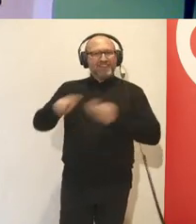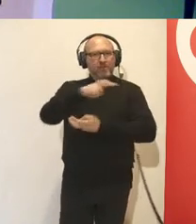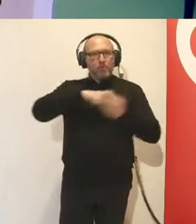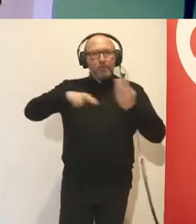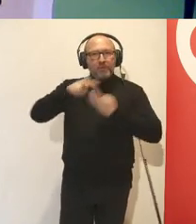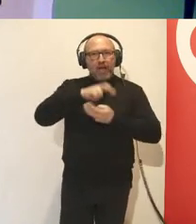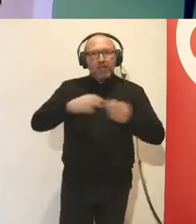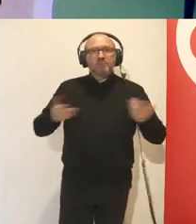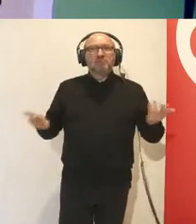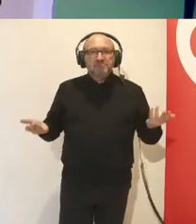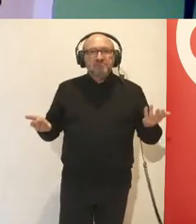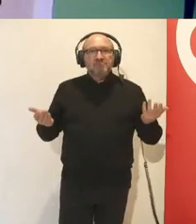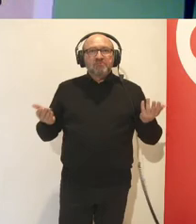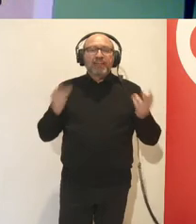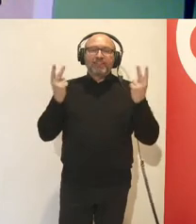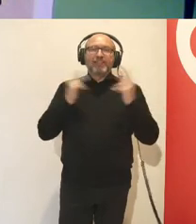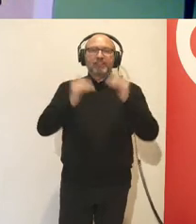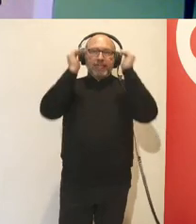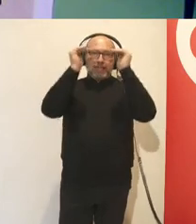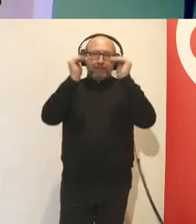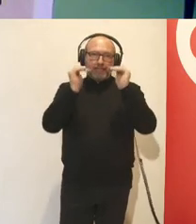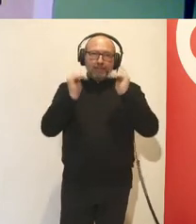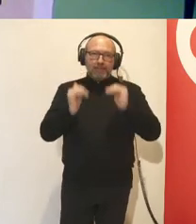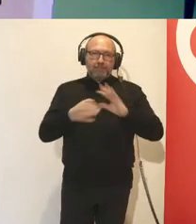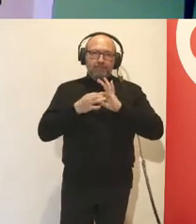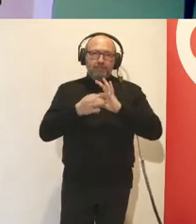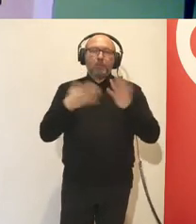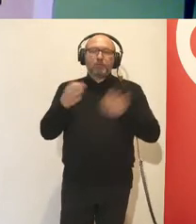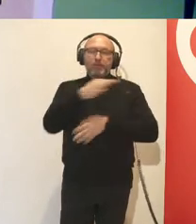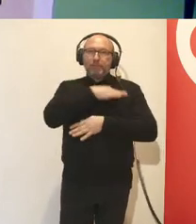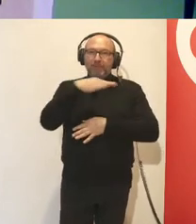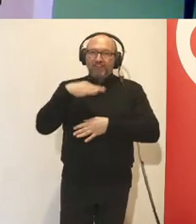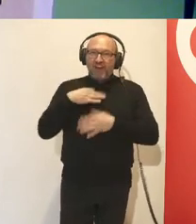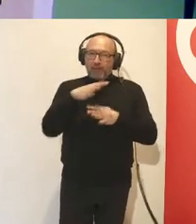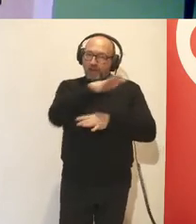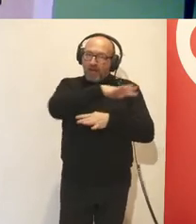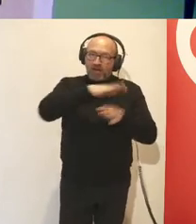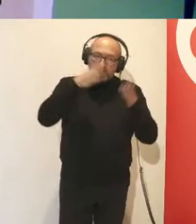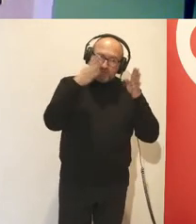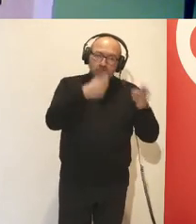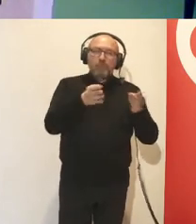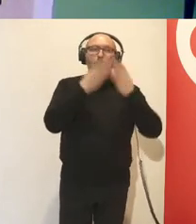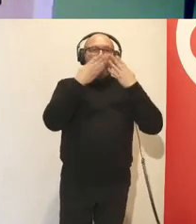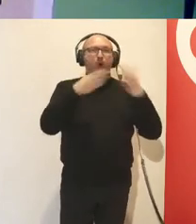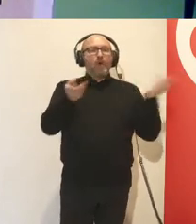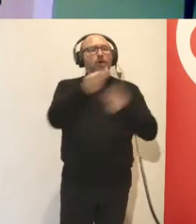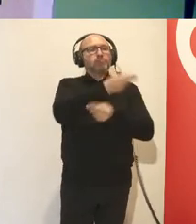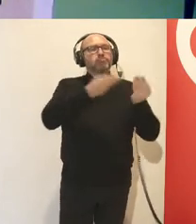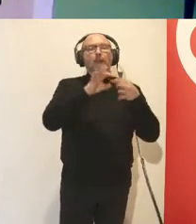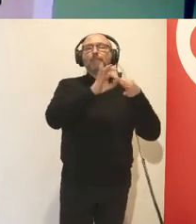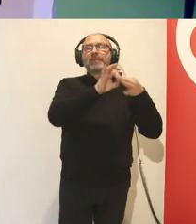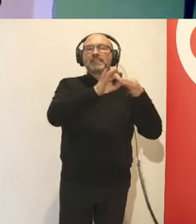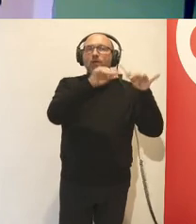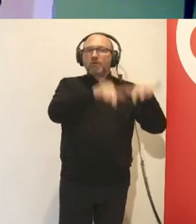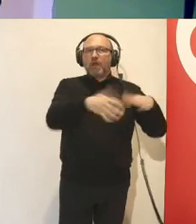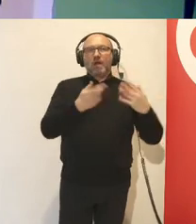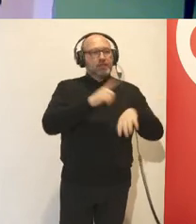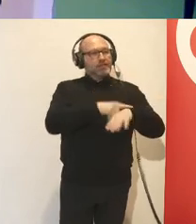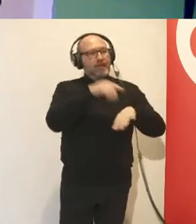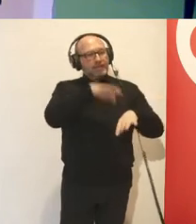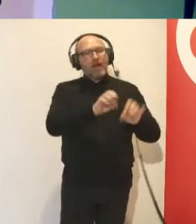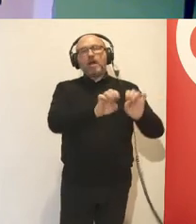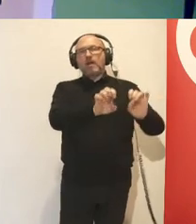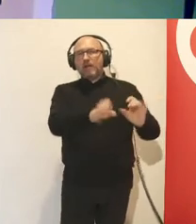erst mal die ebenen unterscheiden also ist es jetzt im privaten wo man sprechen kann wo man eine beziehung hat wo man die zeit hat